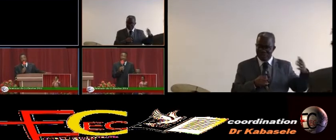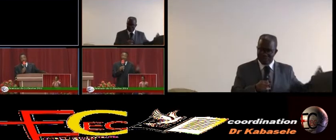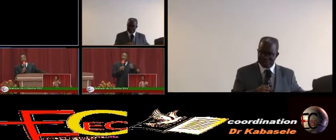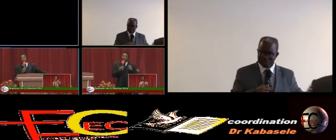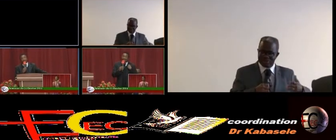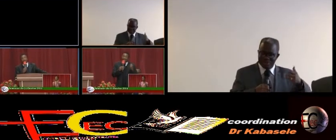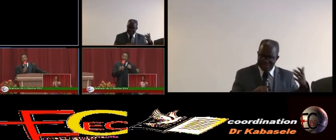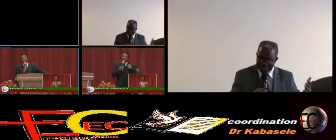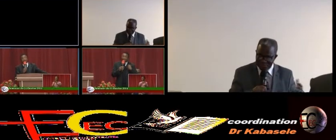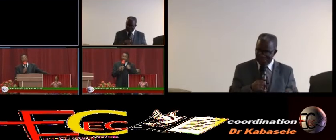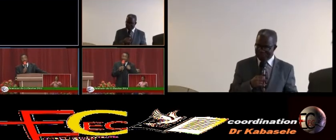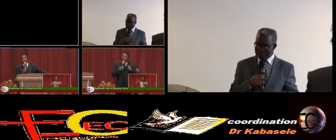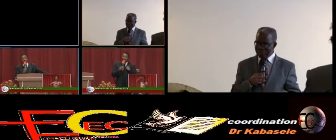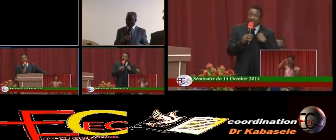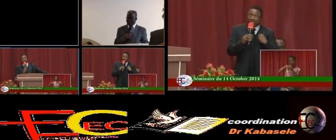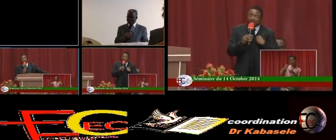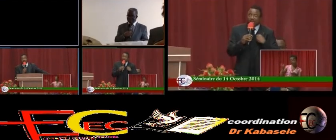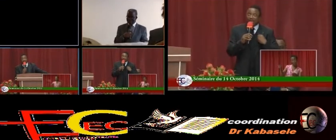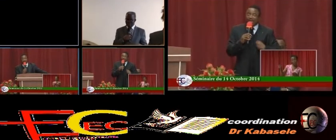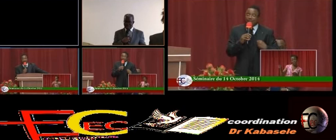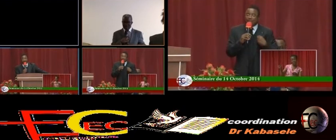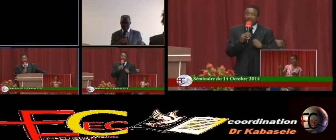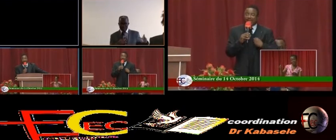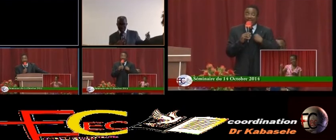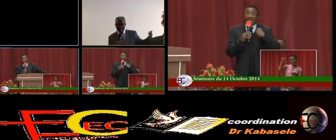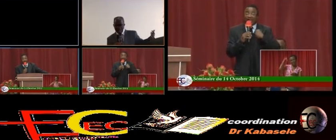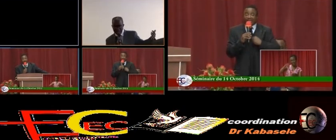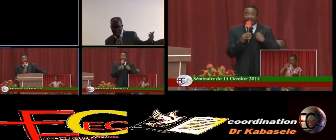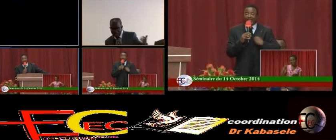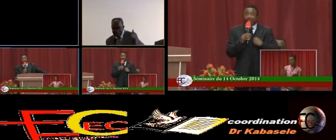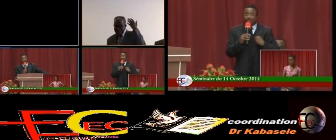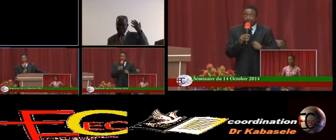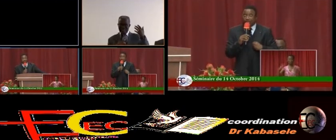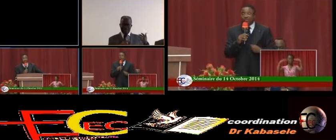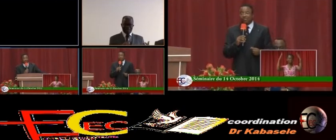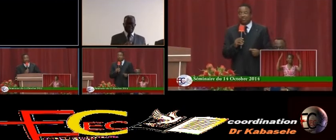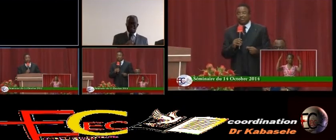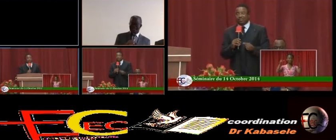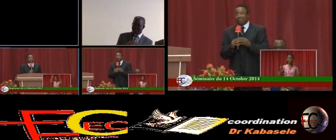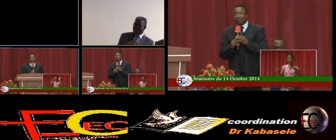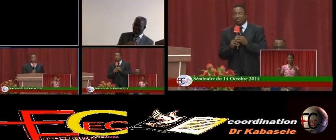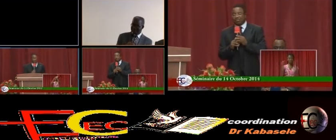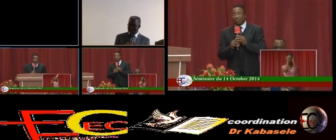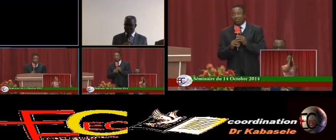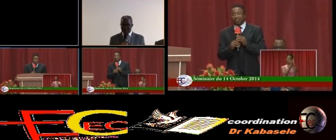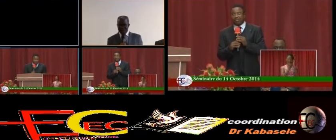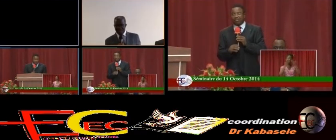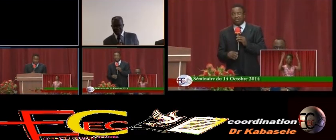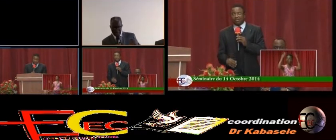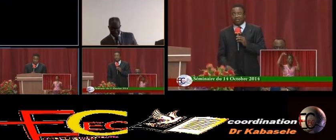Faites de toutes les nations des disciples. Dieu, il portait l'identité de Dieu.